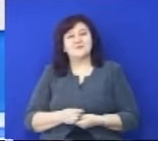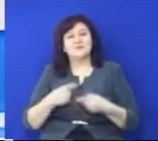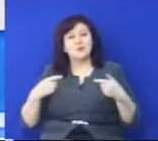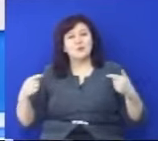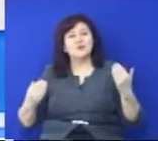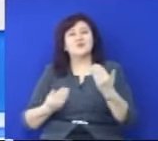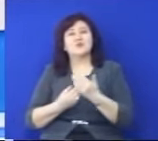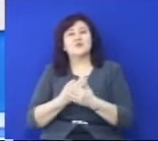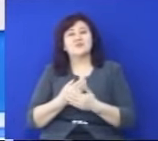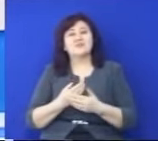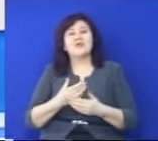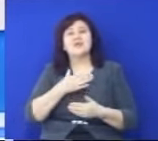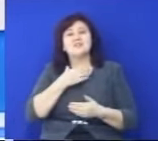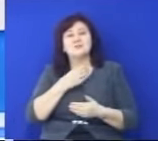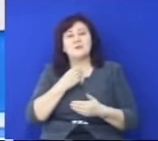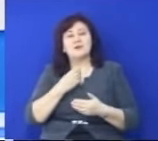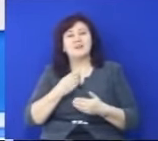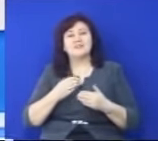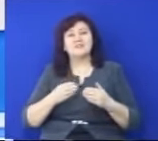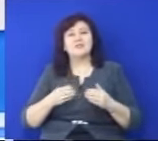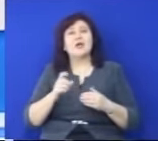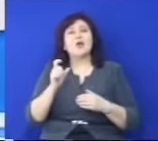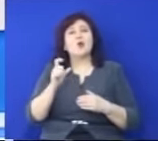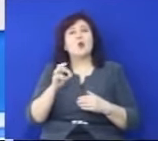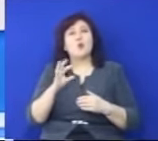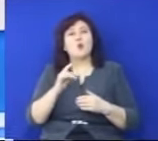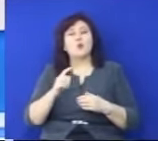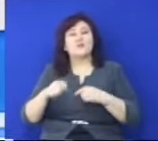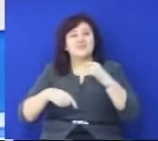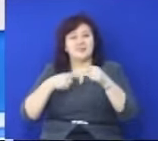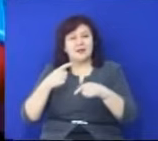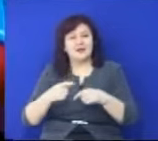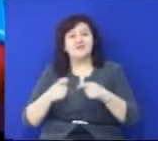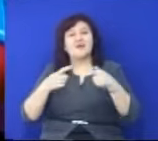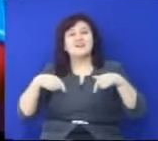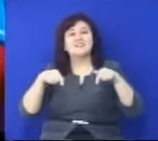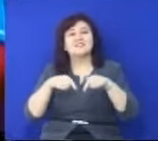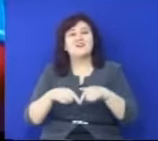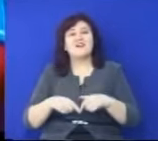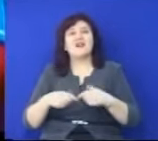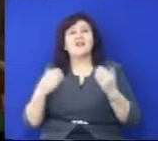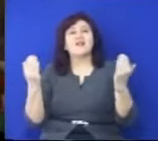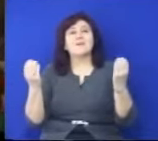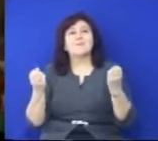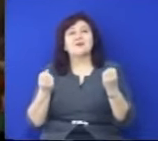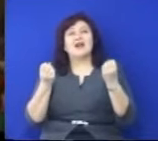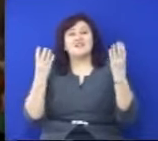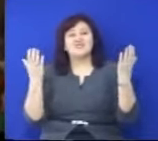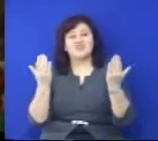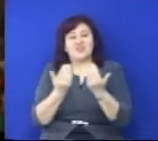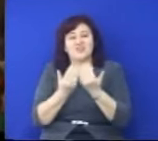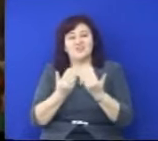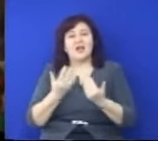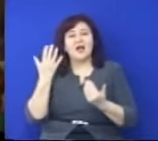жаңалықтар. Семейдегі ардагерлер хорына 50 жыл мерейтойға орай қалалық мәдениет үйінде концерт өтті. Соғыстан аман есен оралған ардагерлер жыл